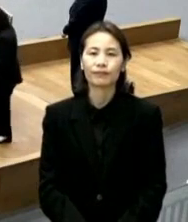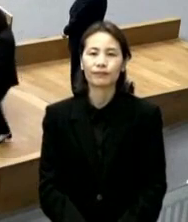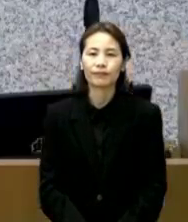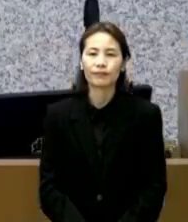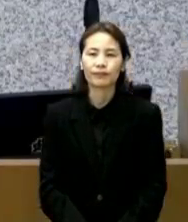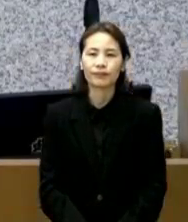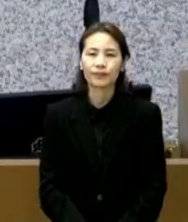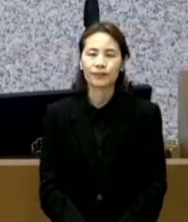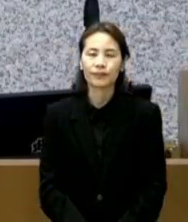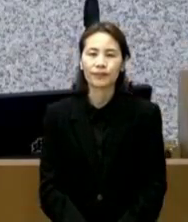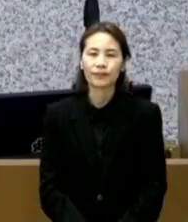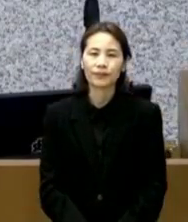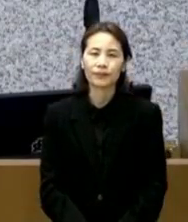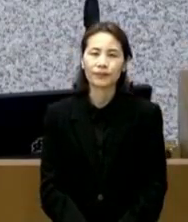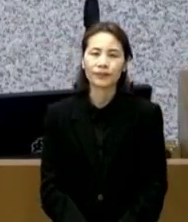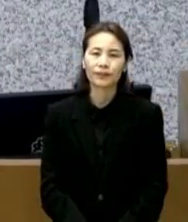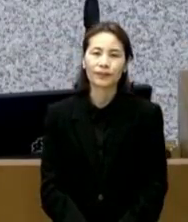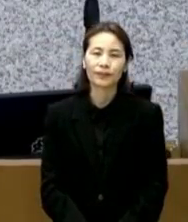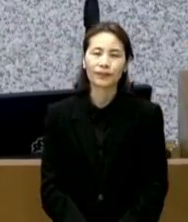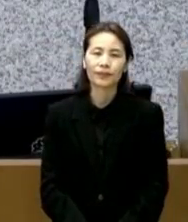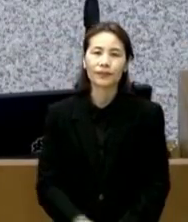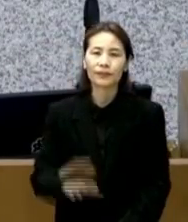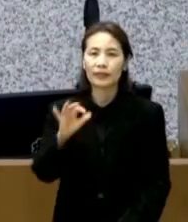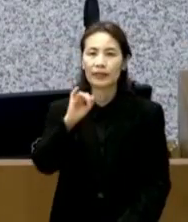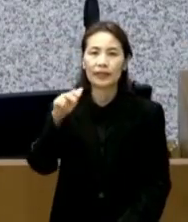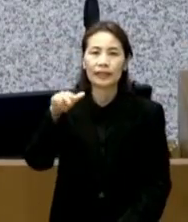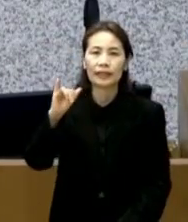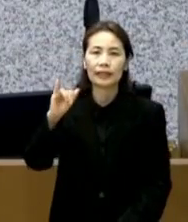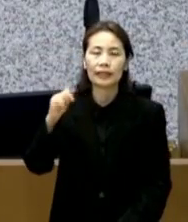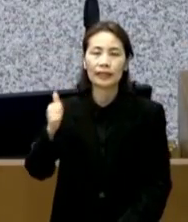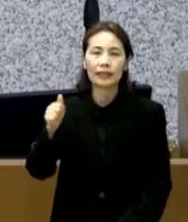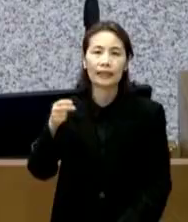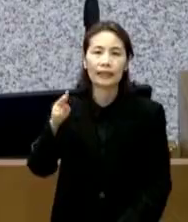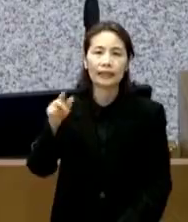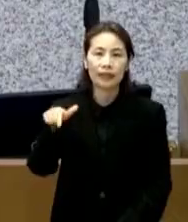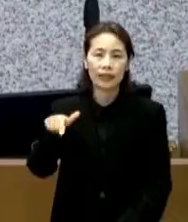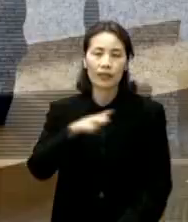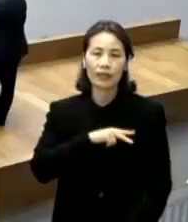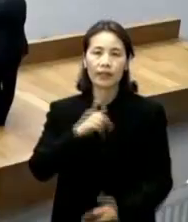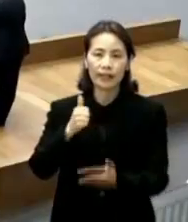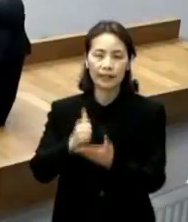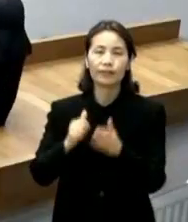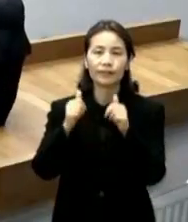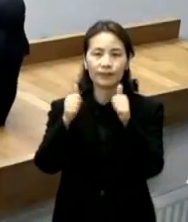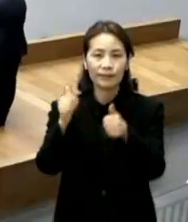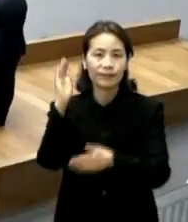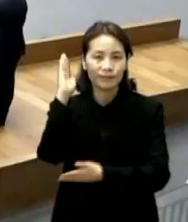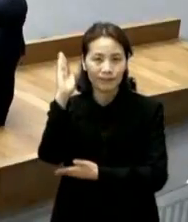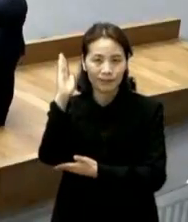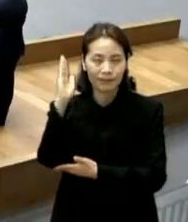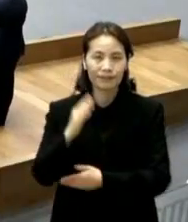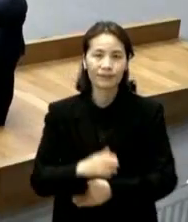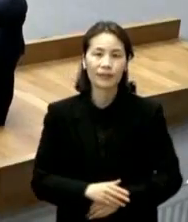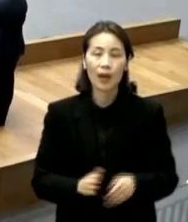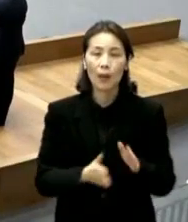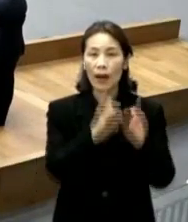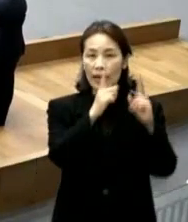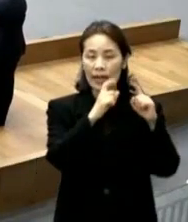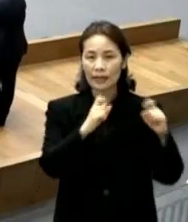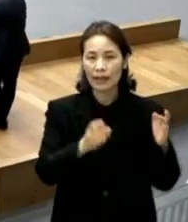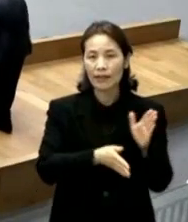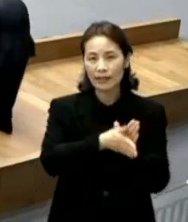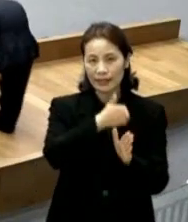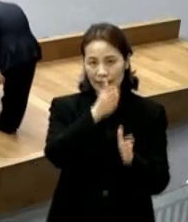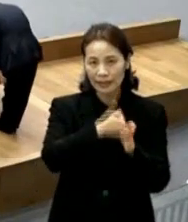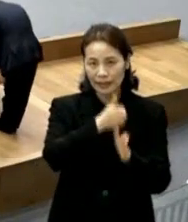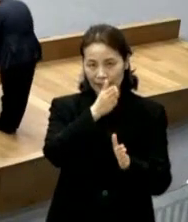김영희 의원님 수고하셨습니다. 다음은 이진영 의원님 인사해 주시기 바랍니다. 안녕하십니까. 화성 7선거구